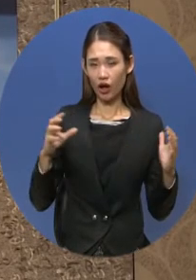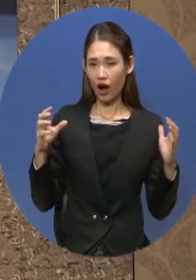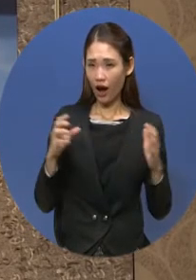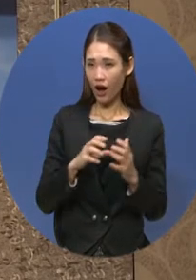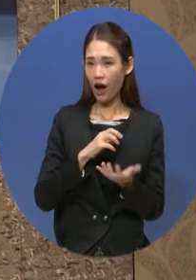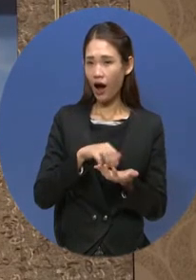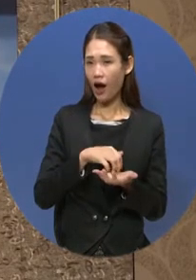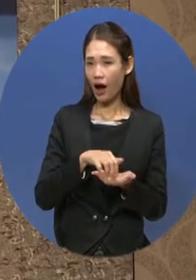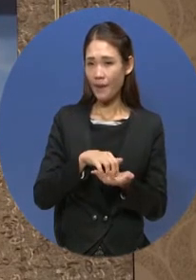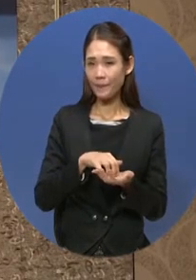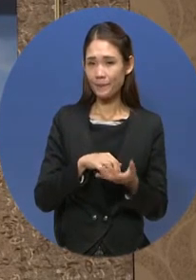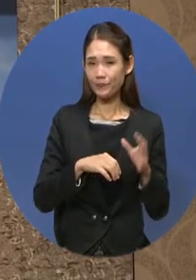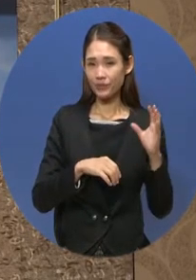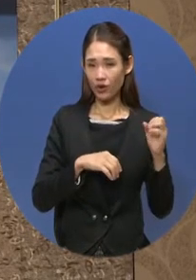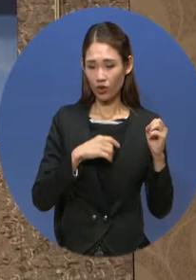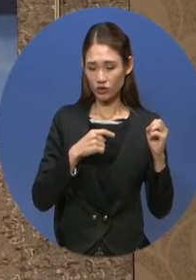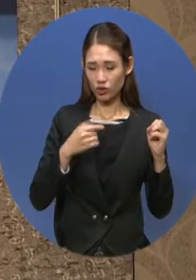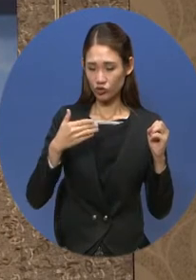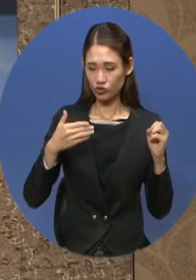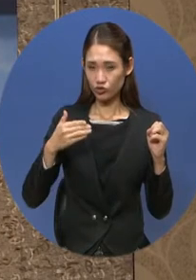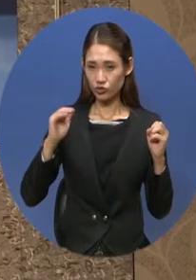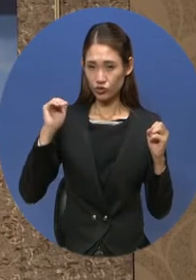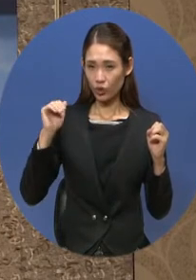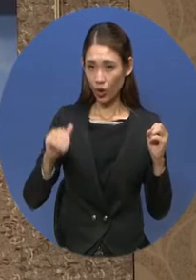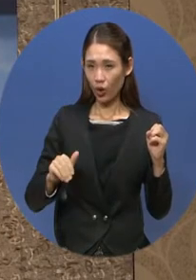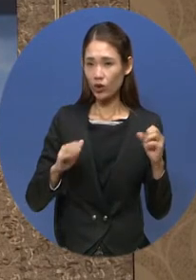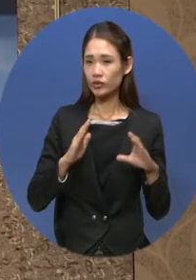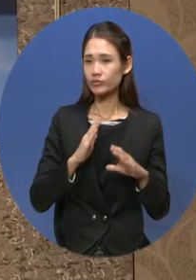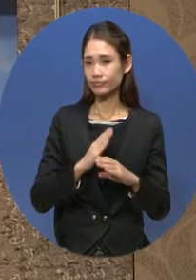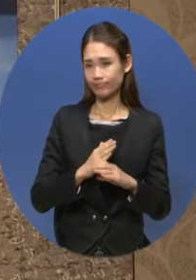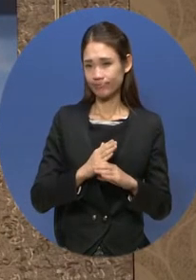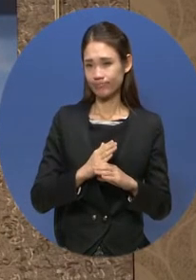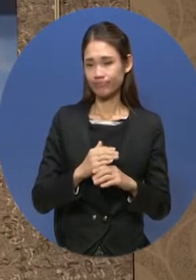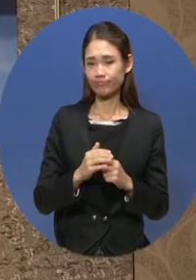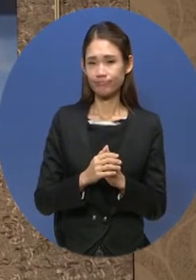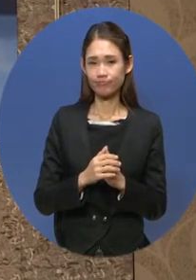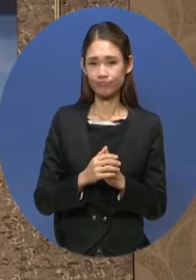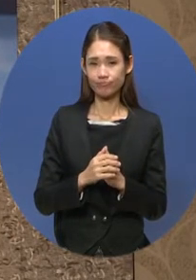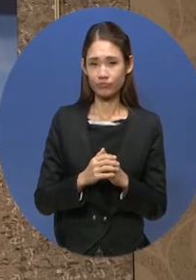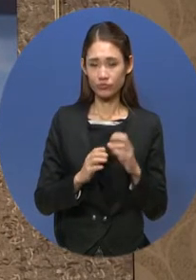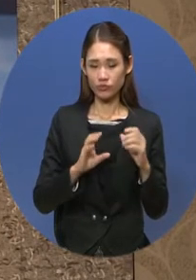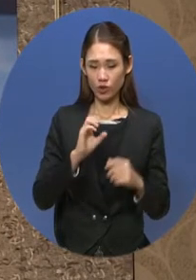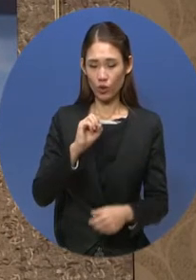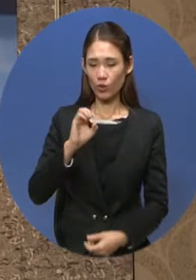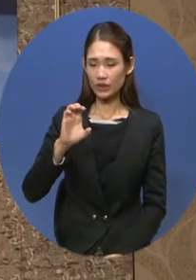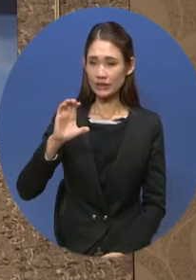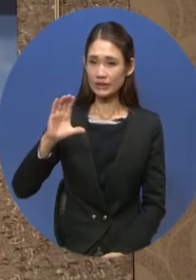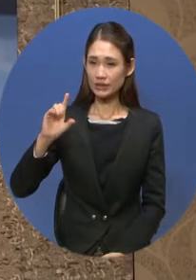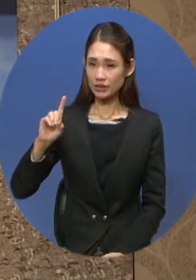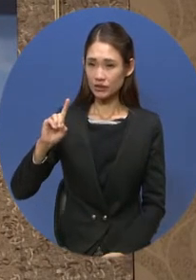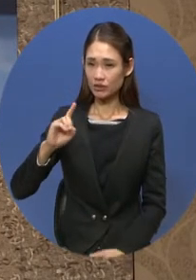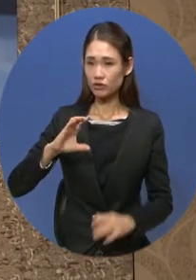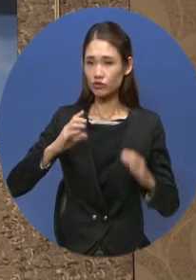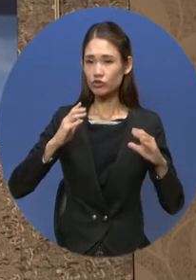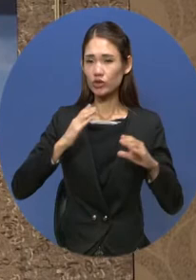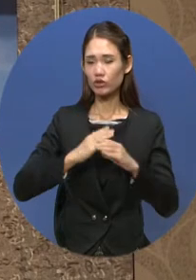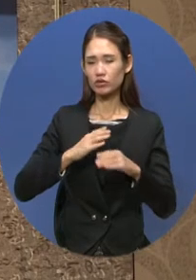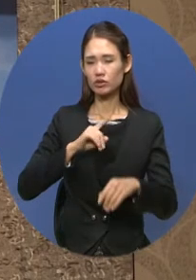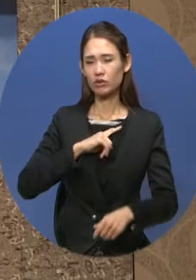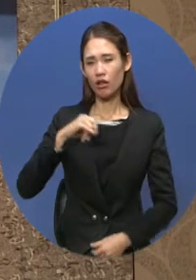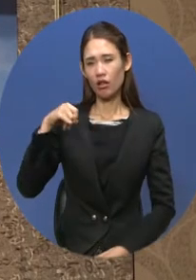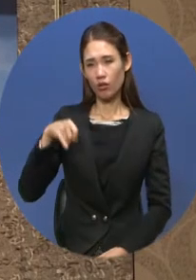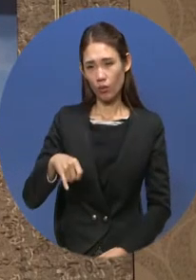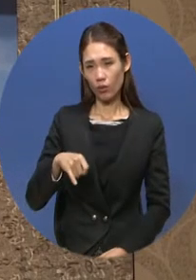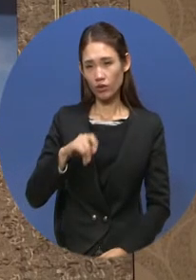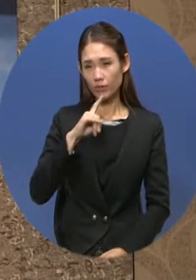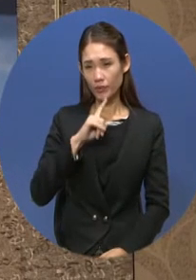출산율이 우리가 0.90명대로 떨어져 있는 상태잖아요. 그래서 네. OECD 국가 중에서도 가장 꼴찌를 기록하고 있고